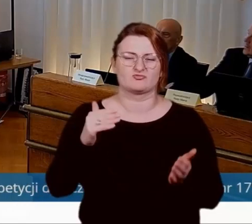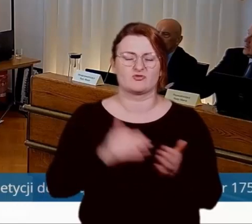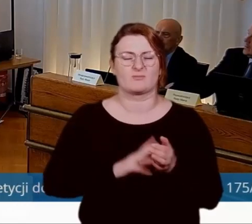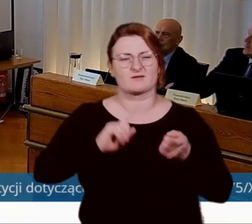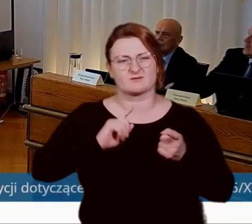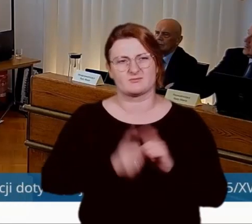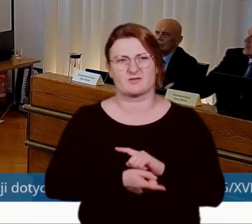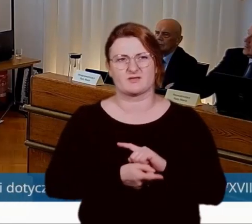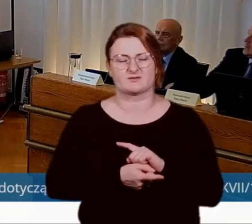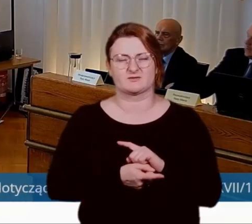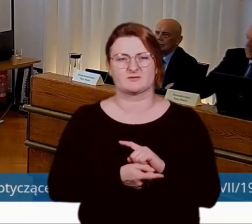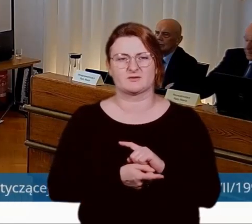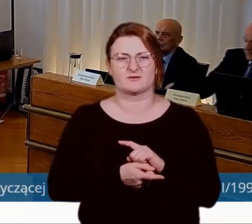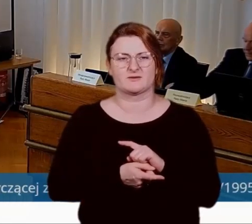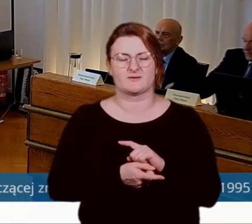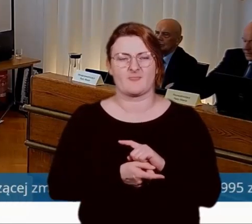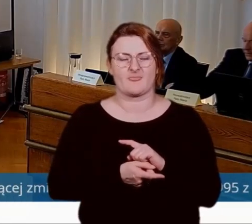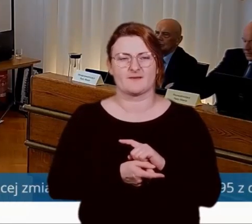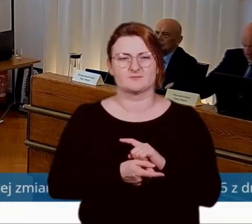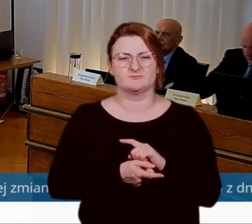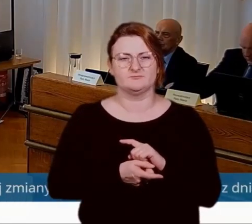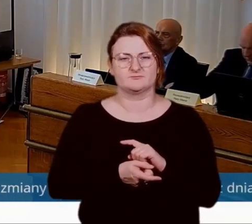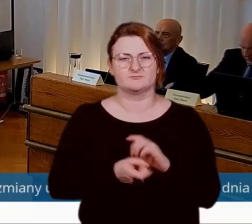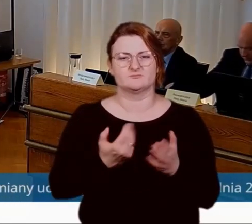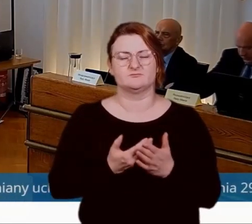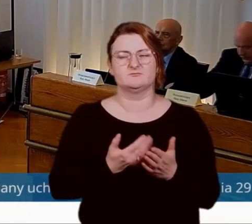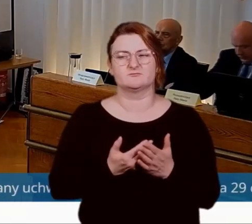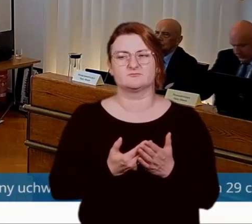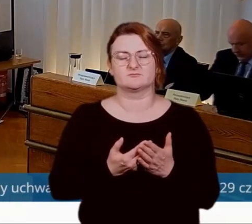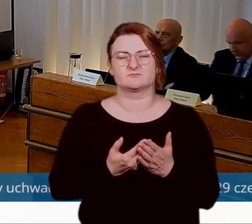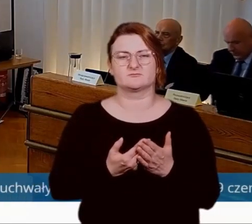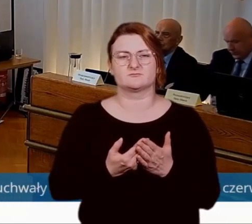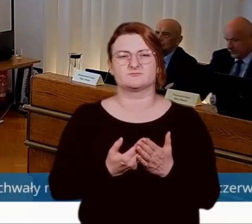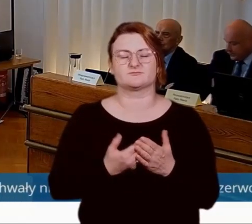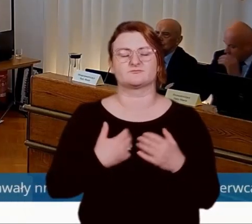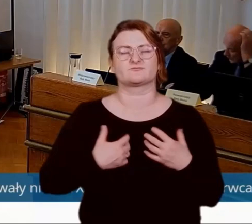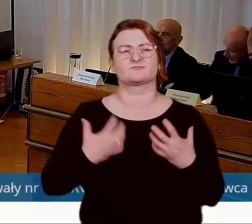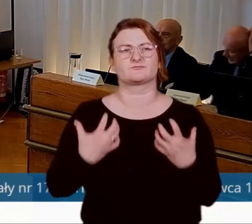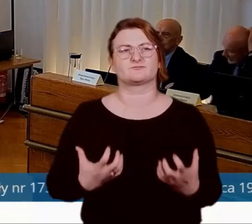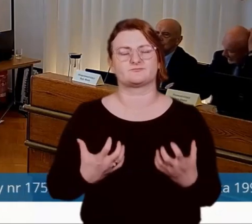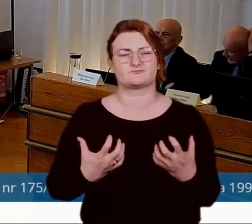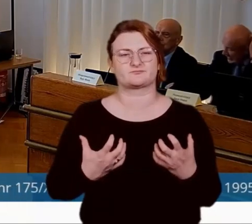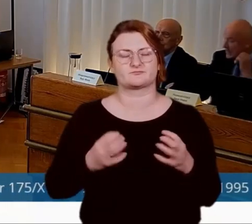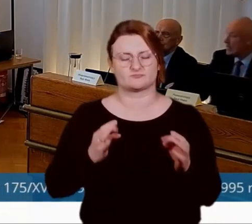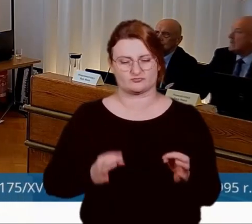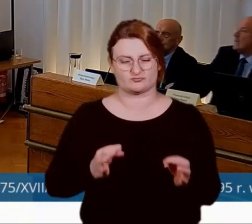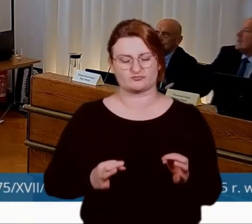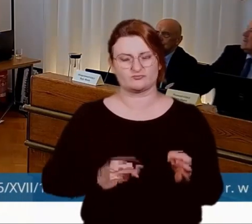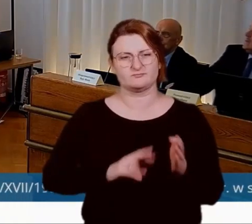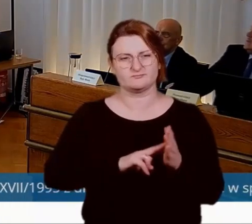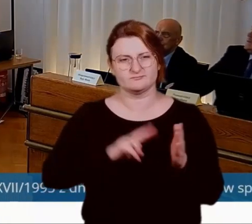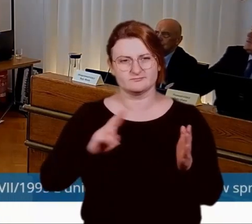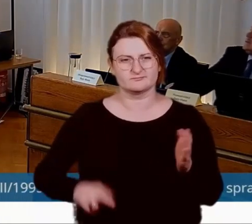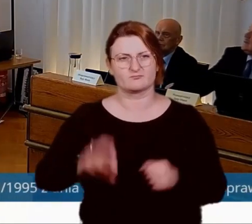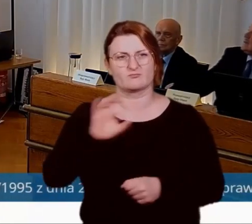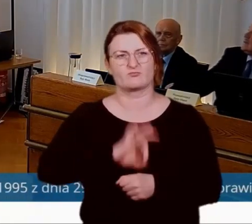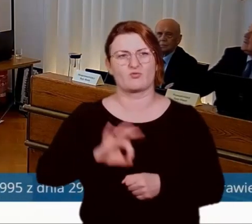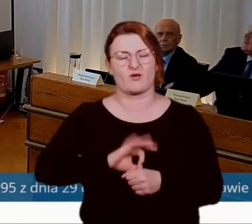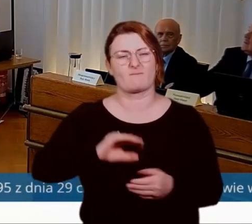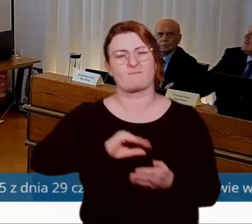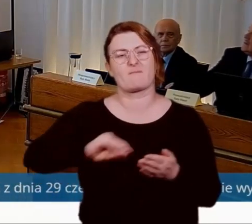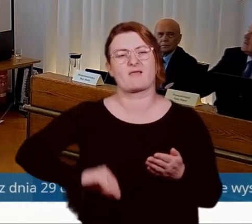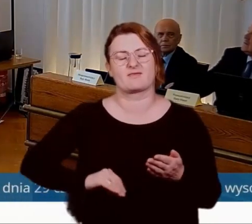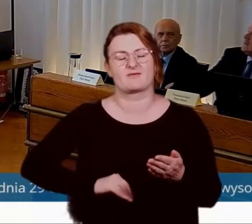zmienić. Jednak w związku z tym chciałbym wycofać na dzisiaj projekt petycji w tej sprawie